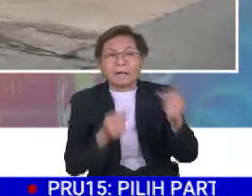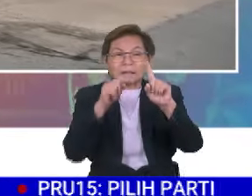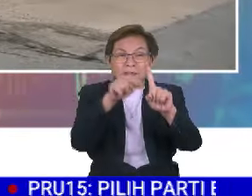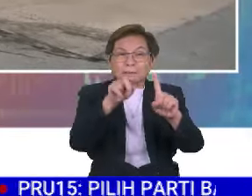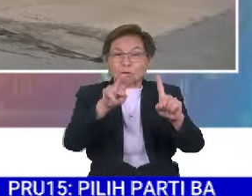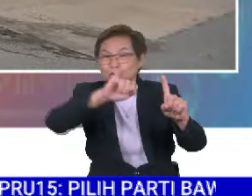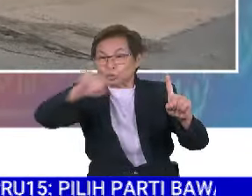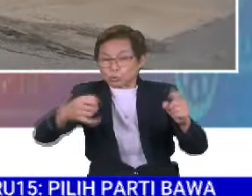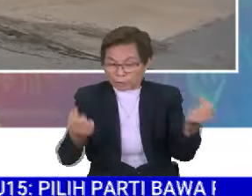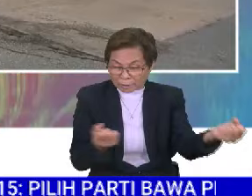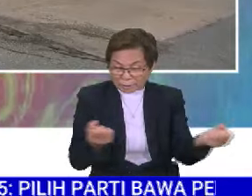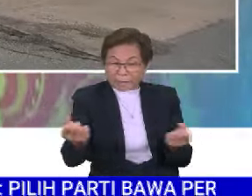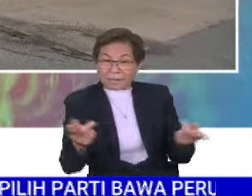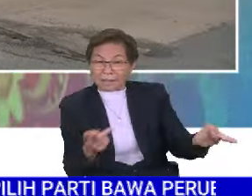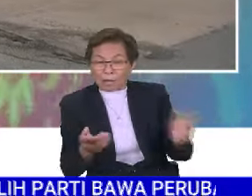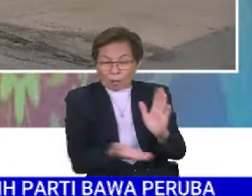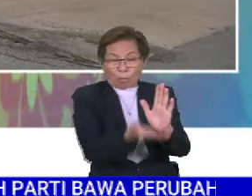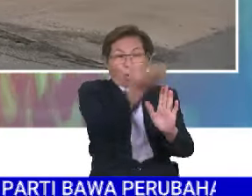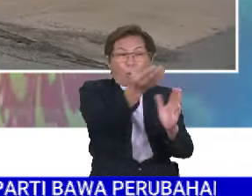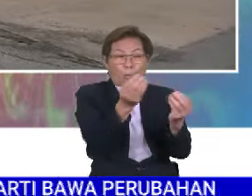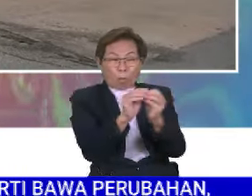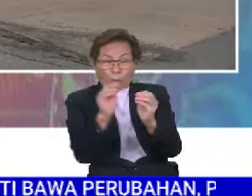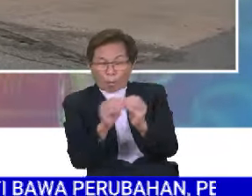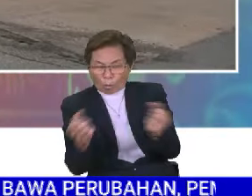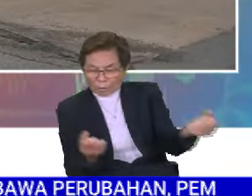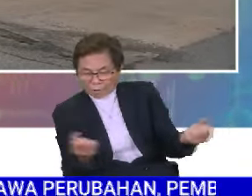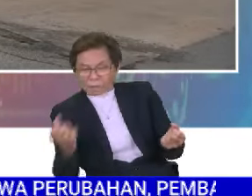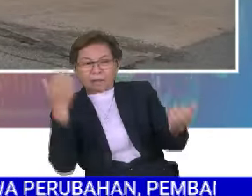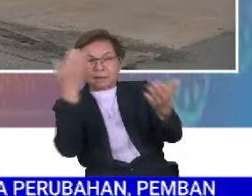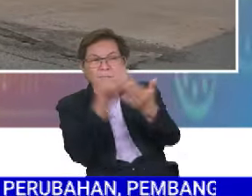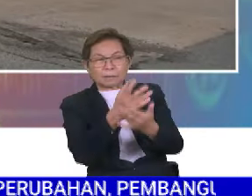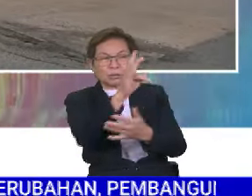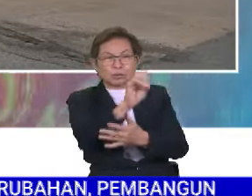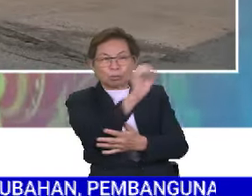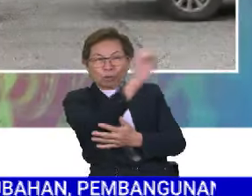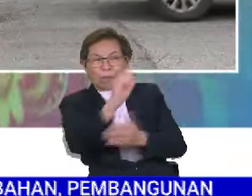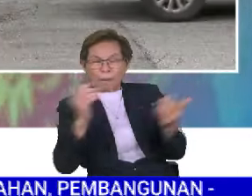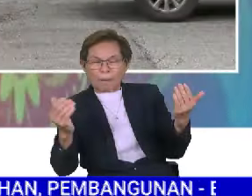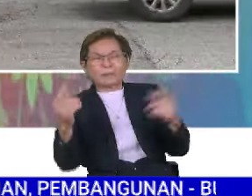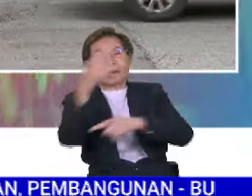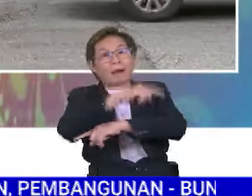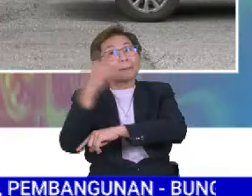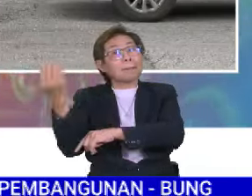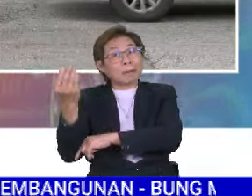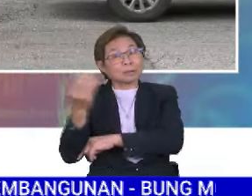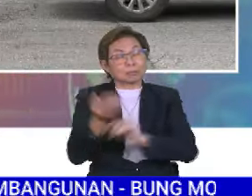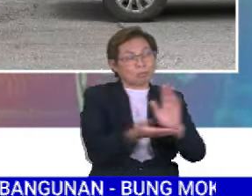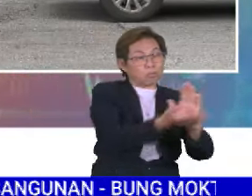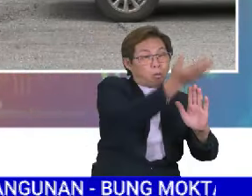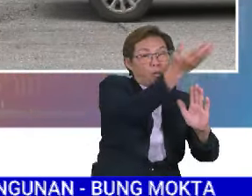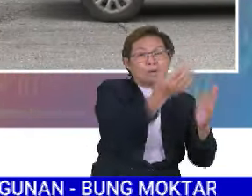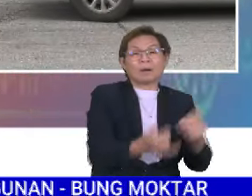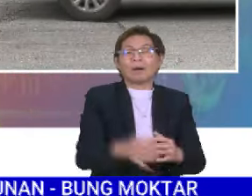1.2 juta, iaitu peningkatan kenderaan sehingga 70% berbanding hari biasa.